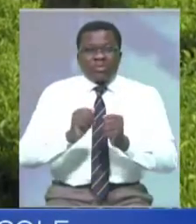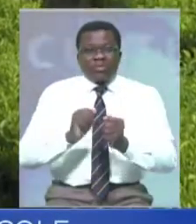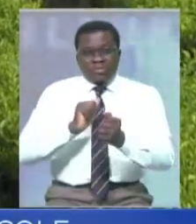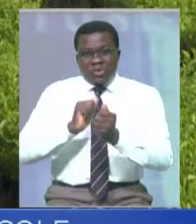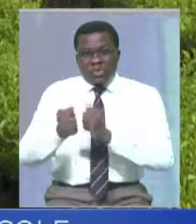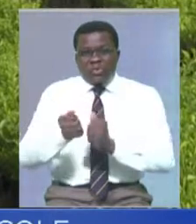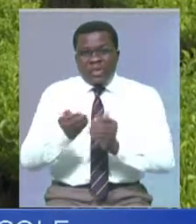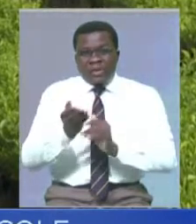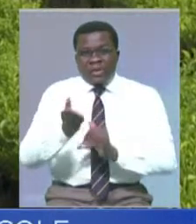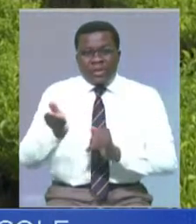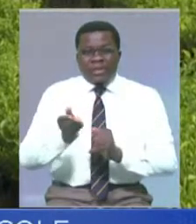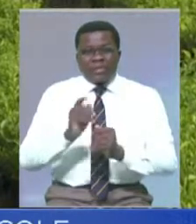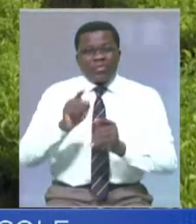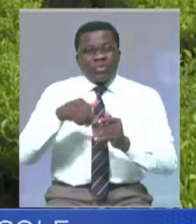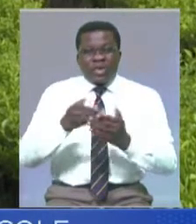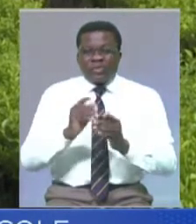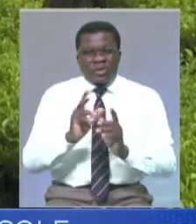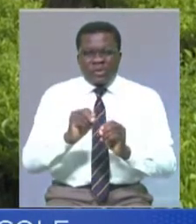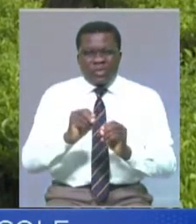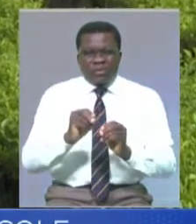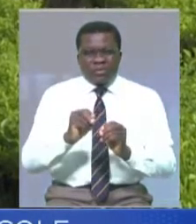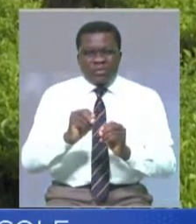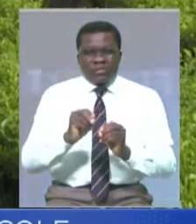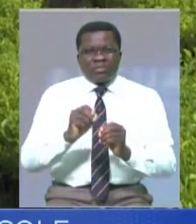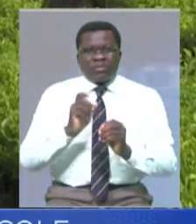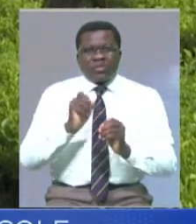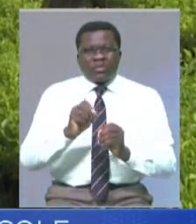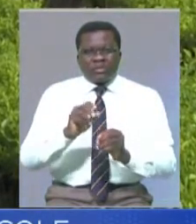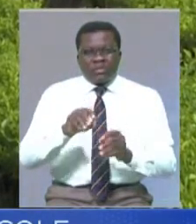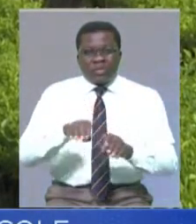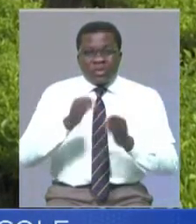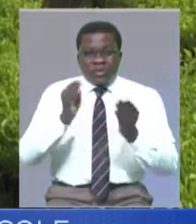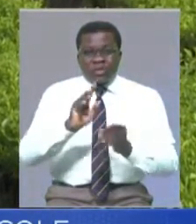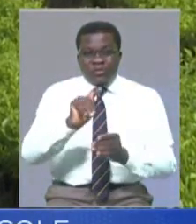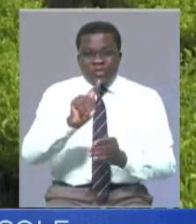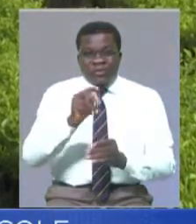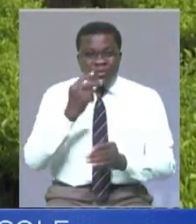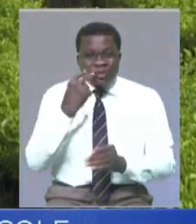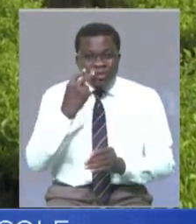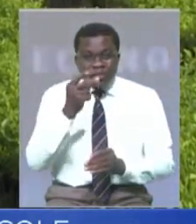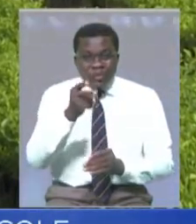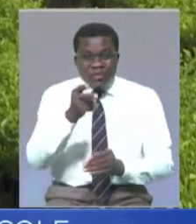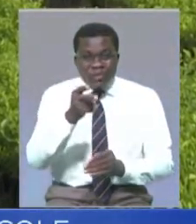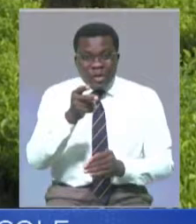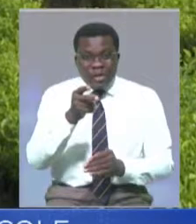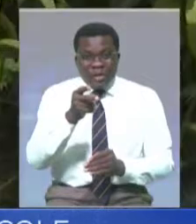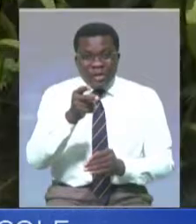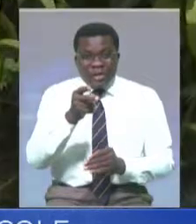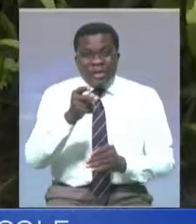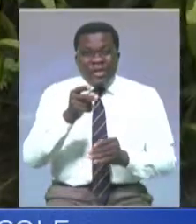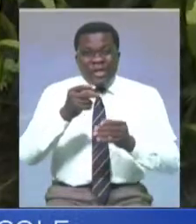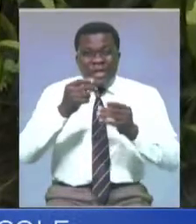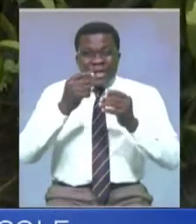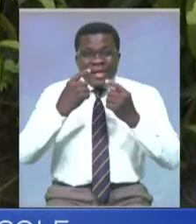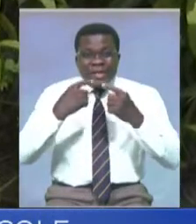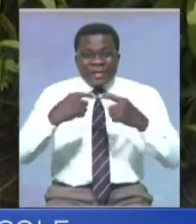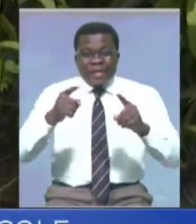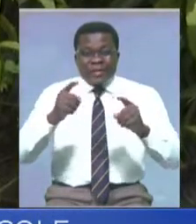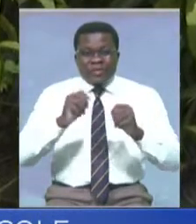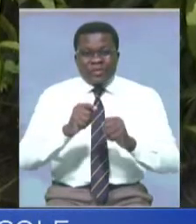mgomeredibo de mmotoa. Do nota télévision pour en suivre comme à Georgia Diablo et